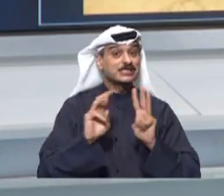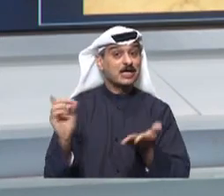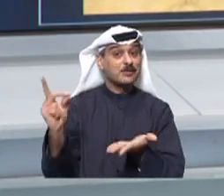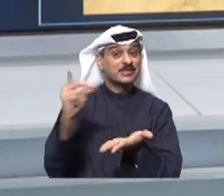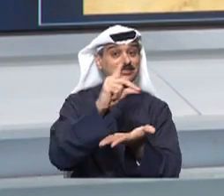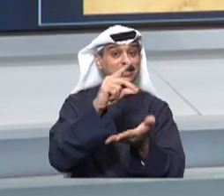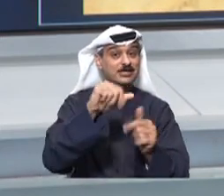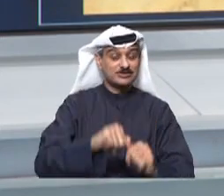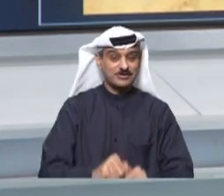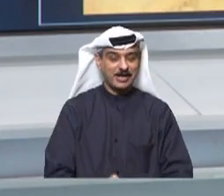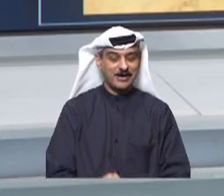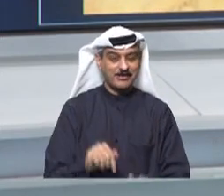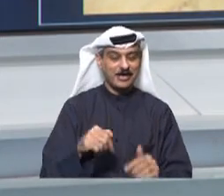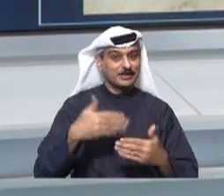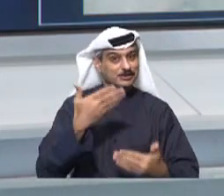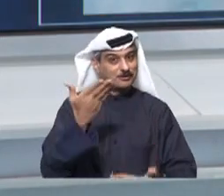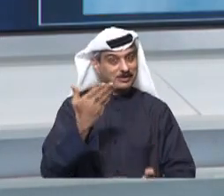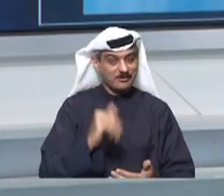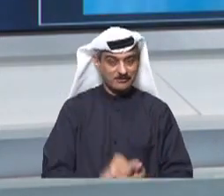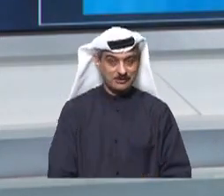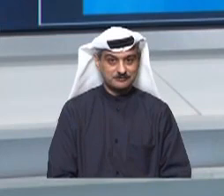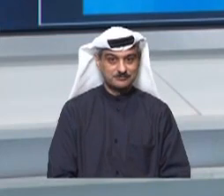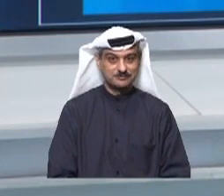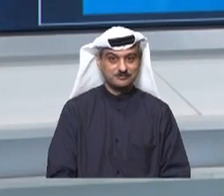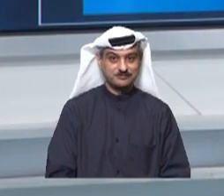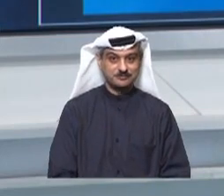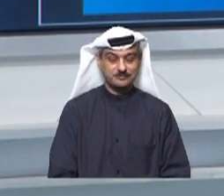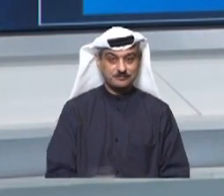جميع مواقع التواصل الاجتماعي كويت مت.